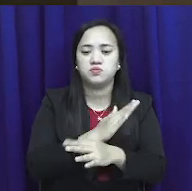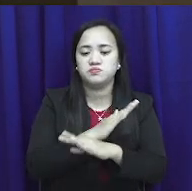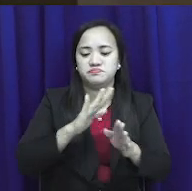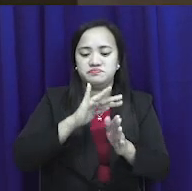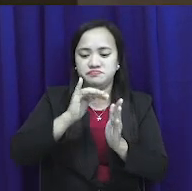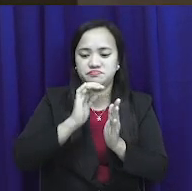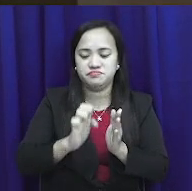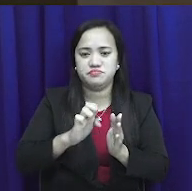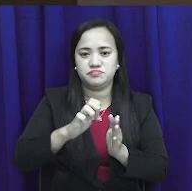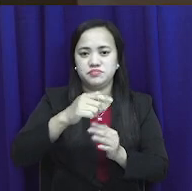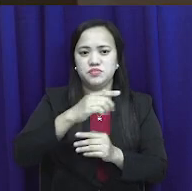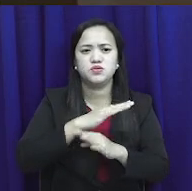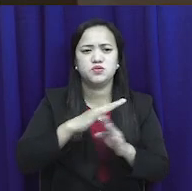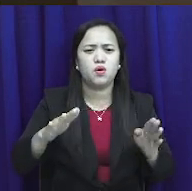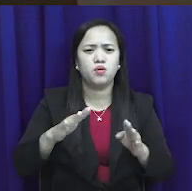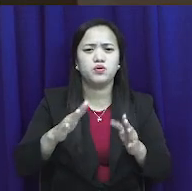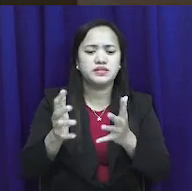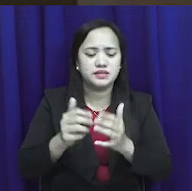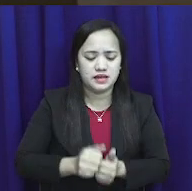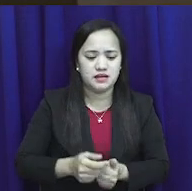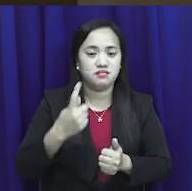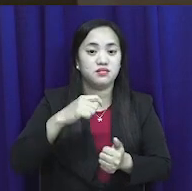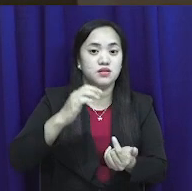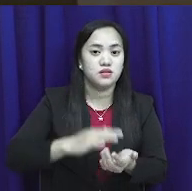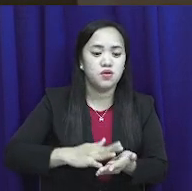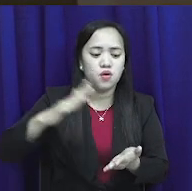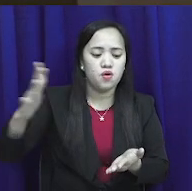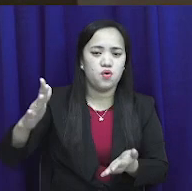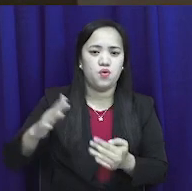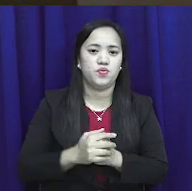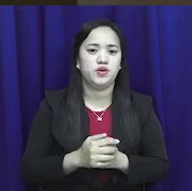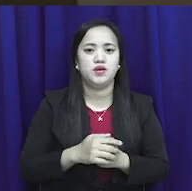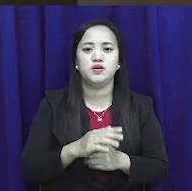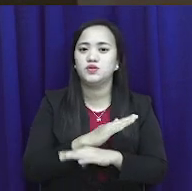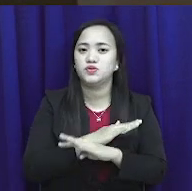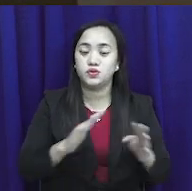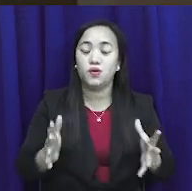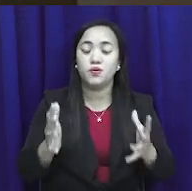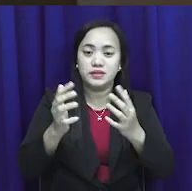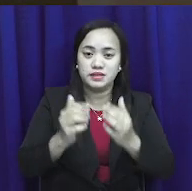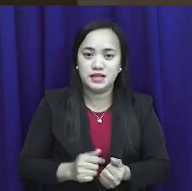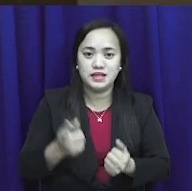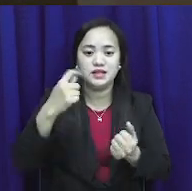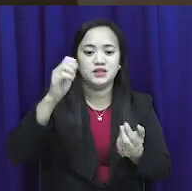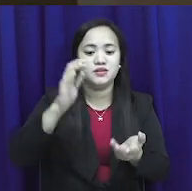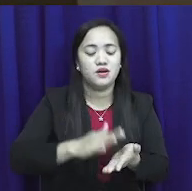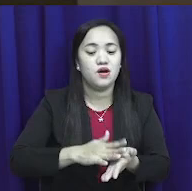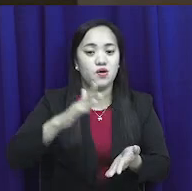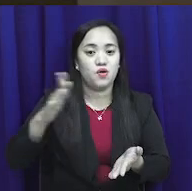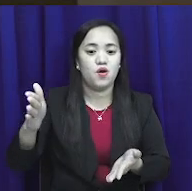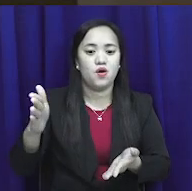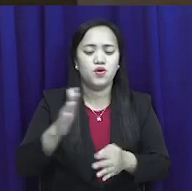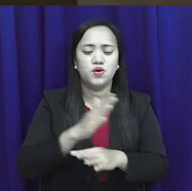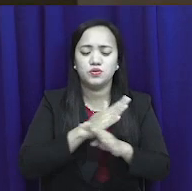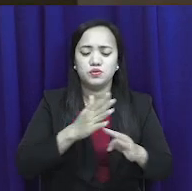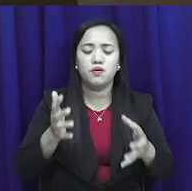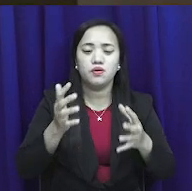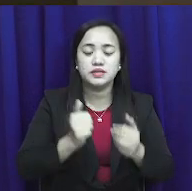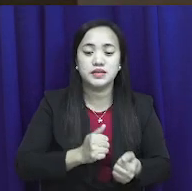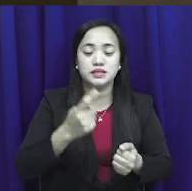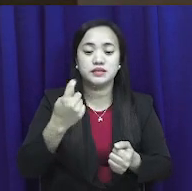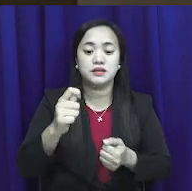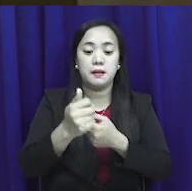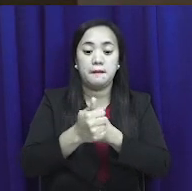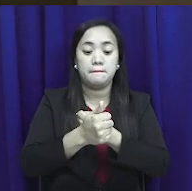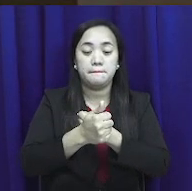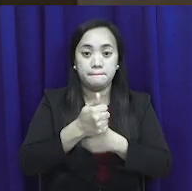syempre Asawa ko huwag mo kunin agad Huwag mo kunin agad yung ah ah yung yong ah